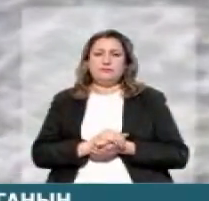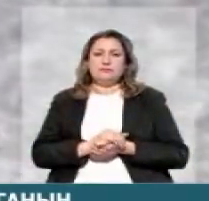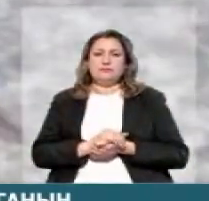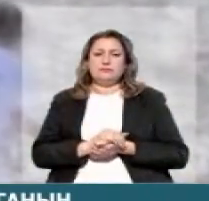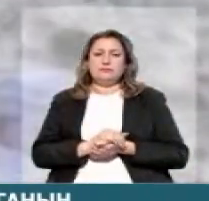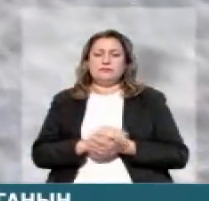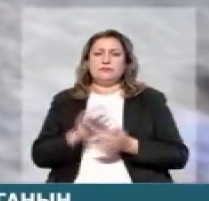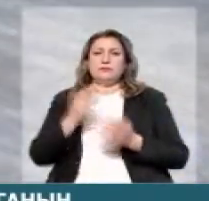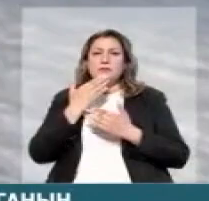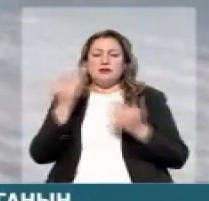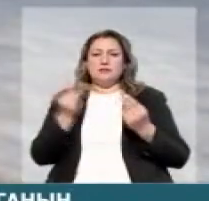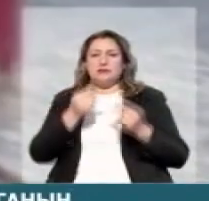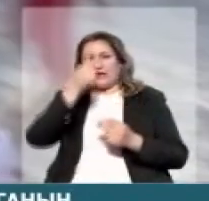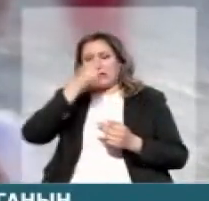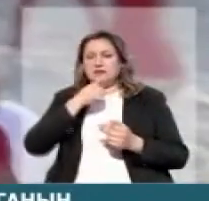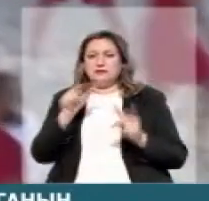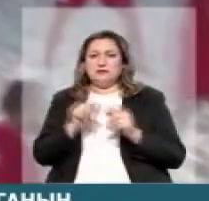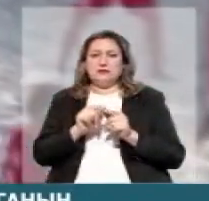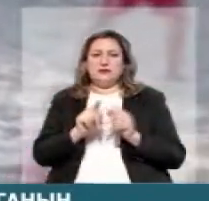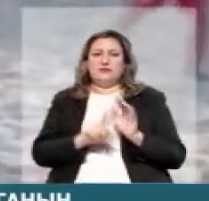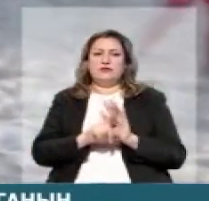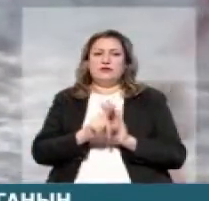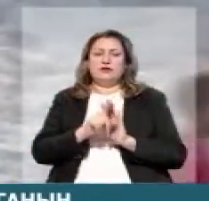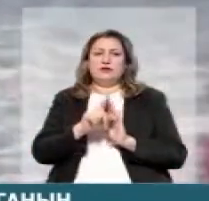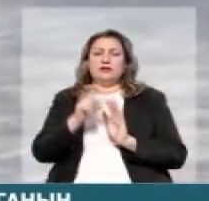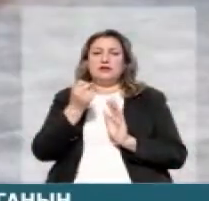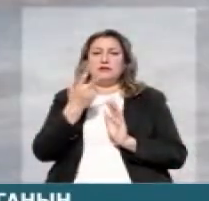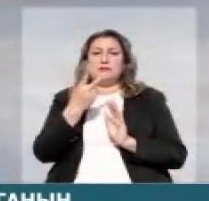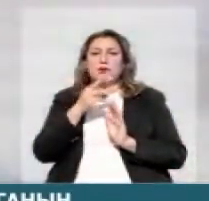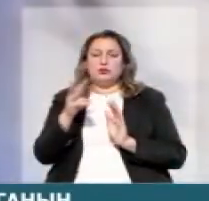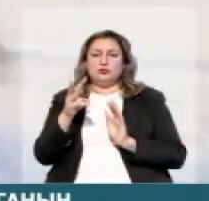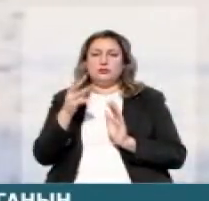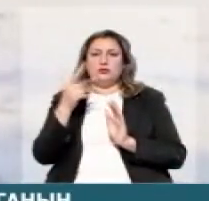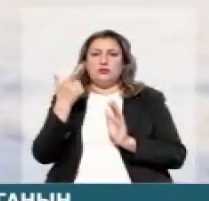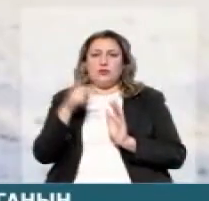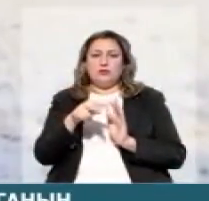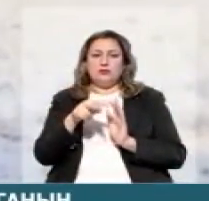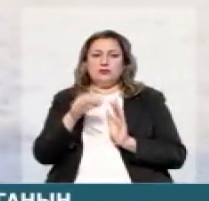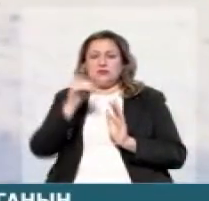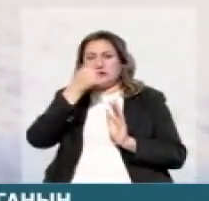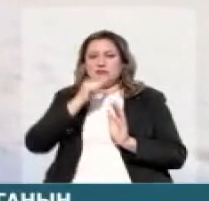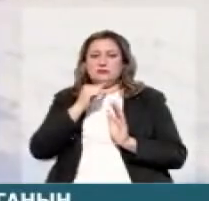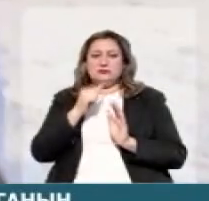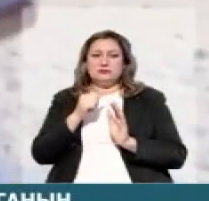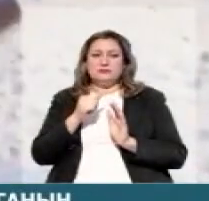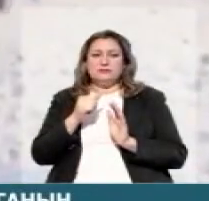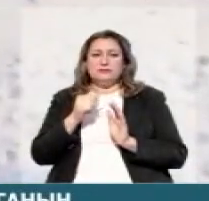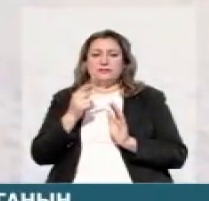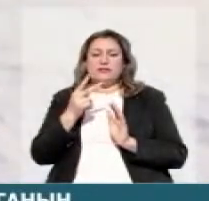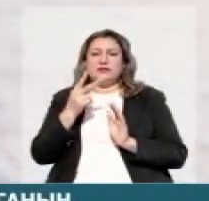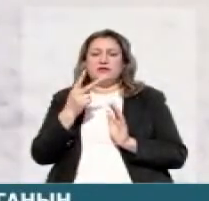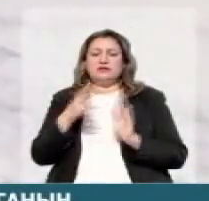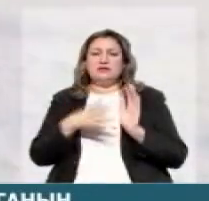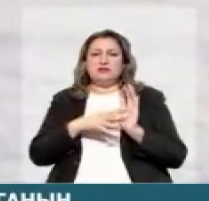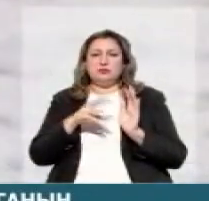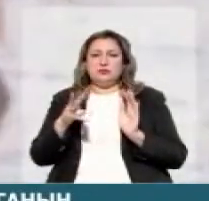есеп ашты. 29-ші минутта Роман Богданов таразы басын теңестірді. 10 минуттан кейін Катоулсис грекиялықтарды қайталға